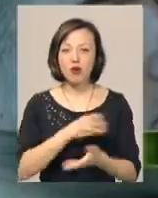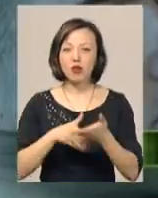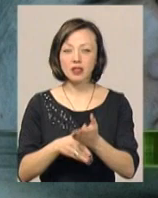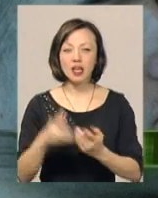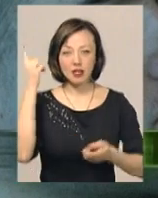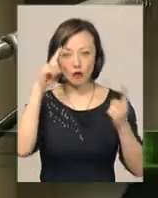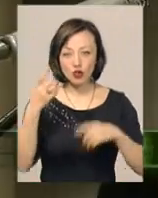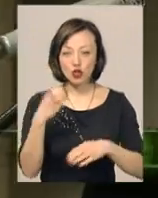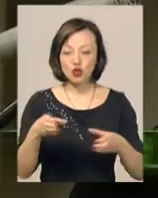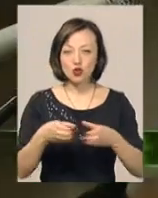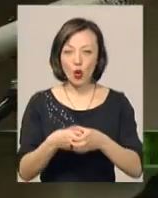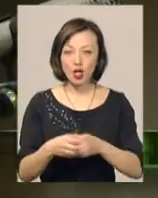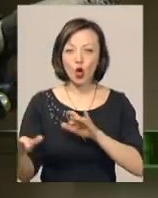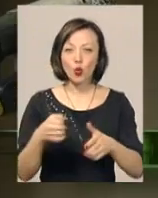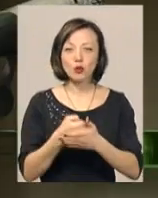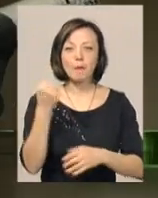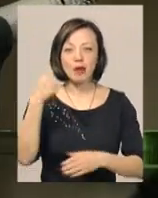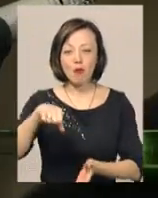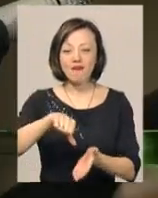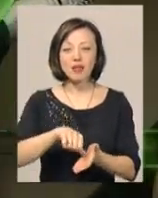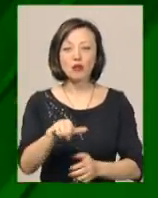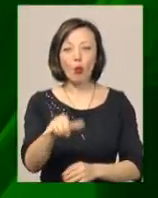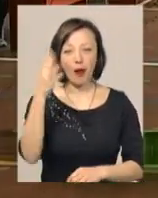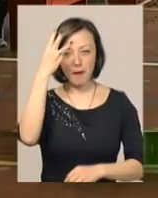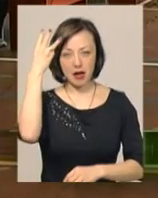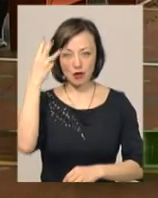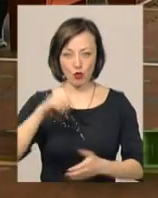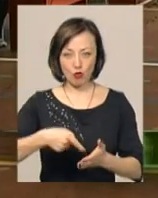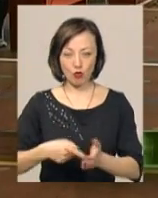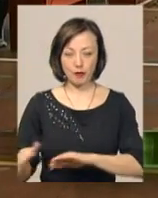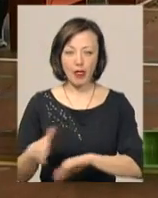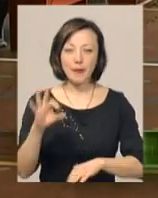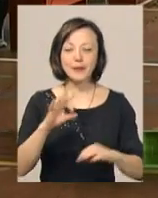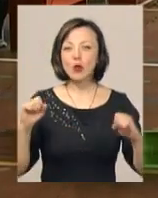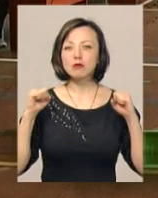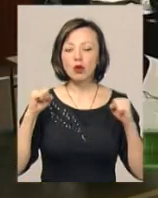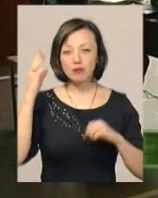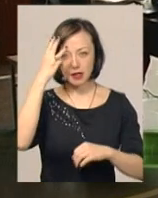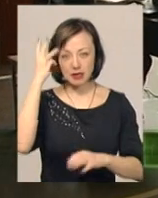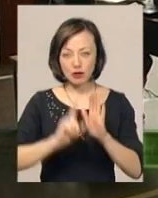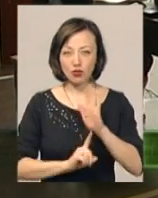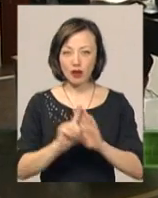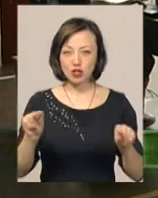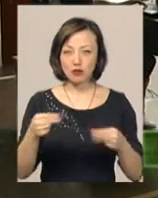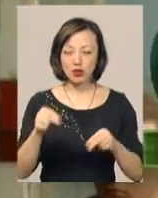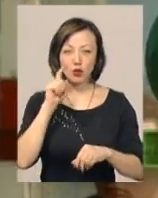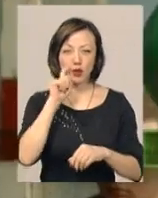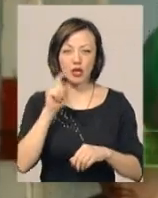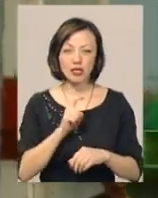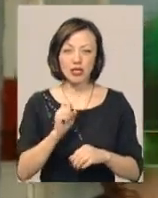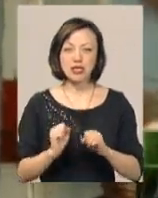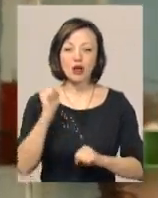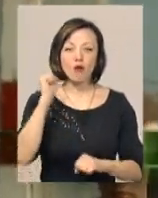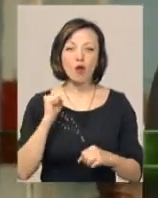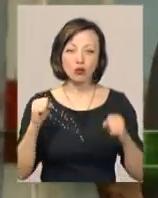творчої сотні «Рух до перемоги» виступили у Хмельницькому. Про спорт. В обласному центрі стартував чемпіонат України з